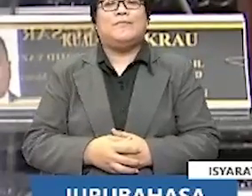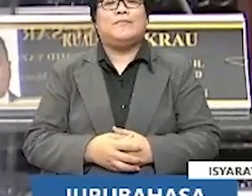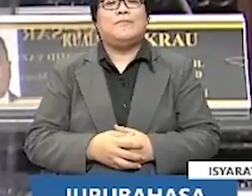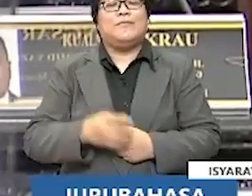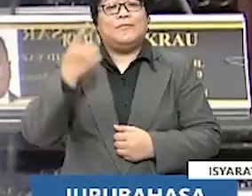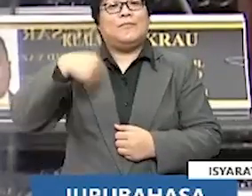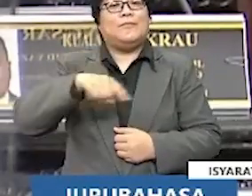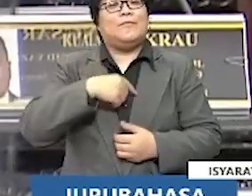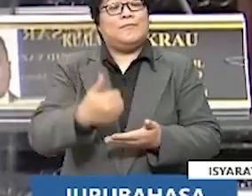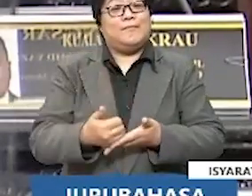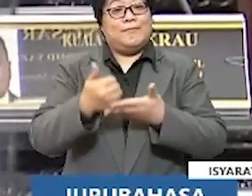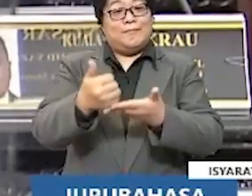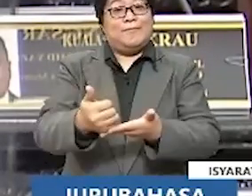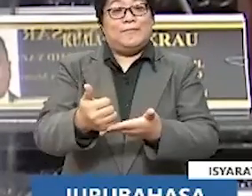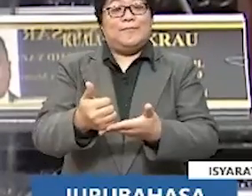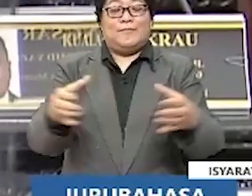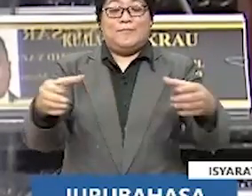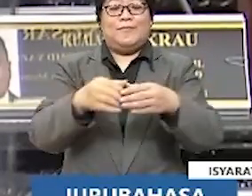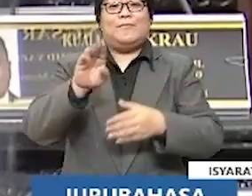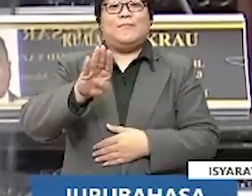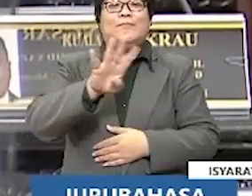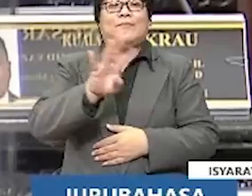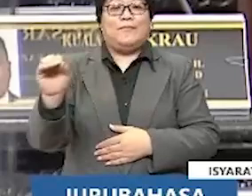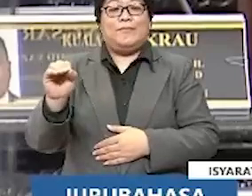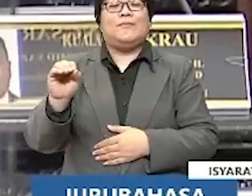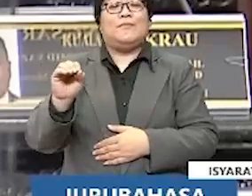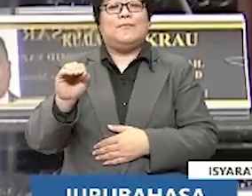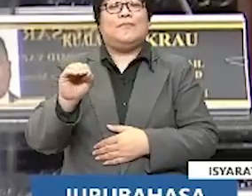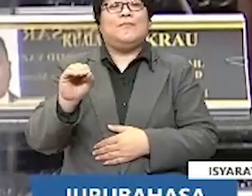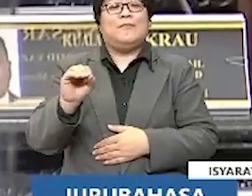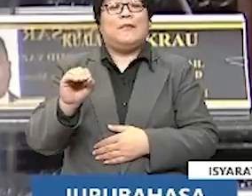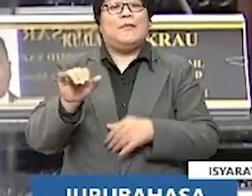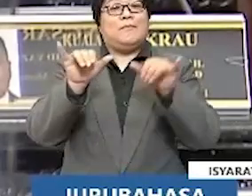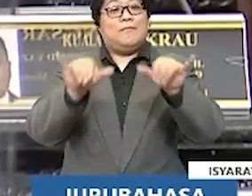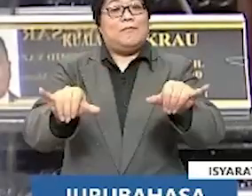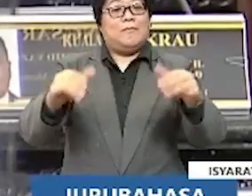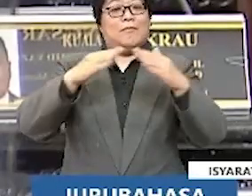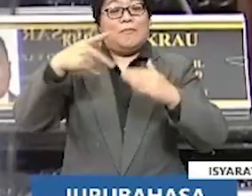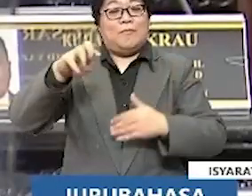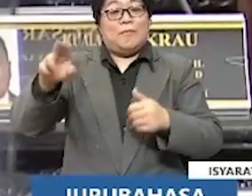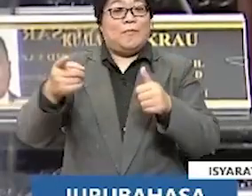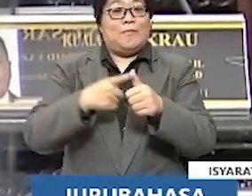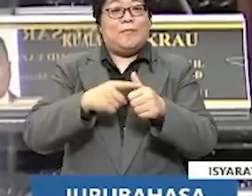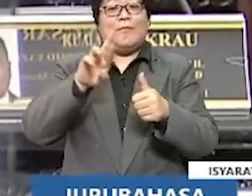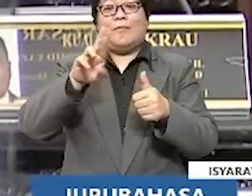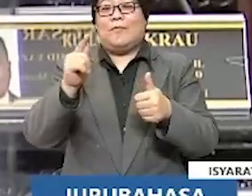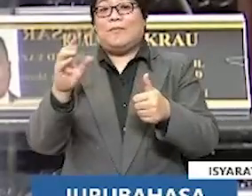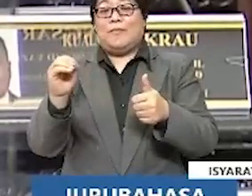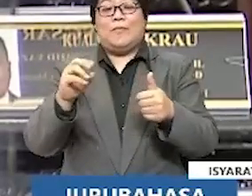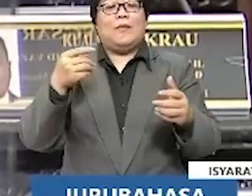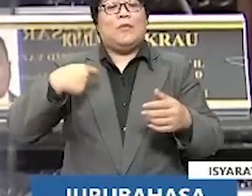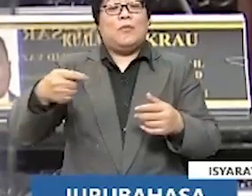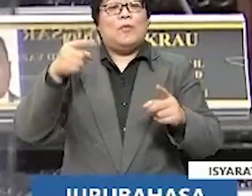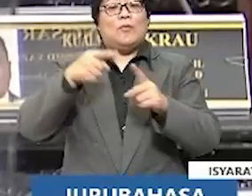bagi kita membantu golongan B40 menduduki rumah PPR ialah yang pertama, memperkenalkan RTO rent to